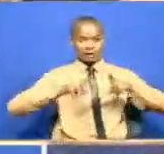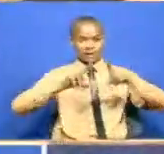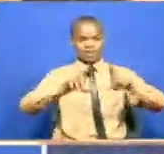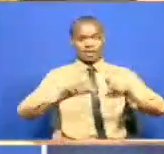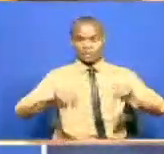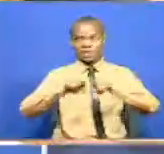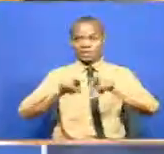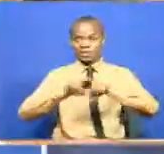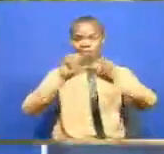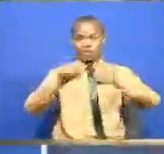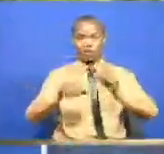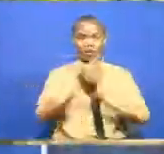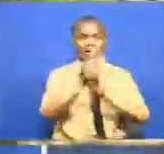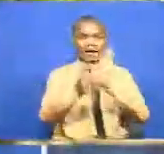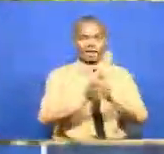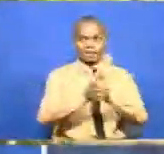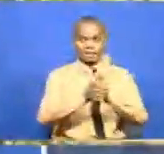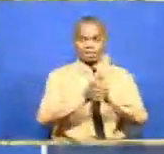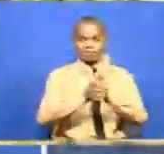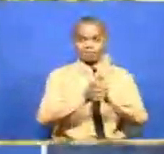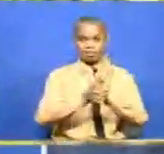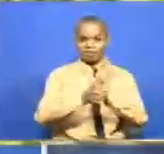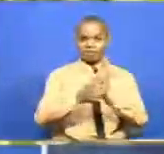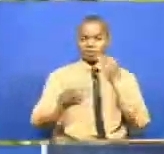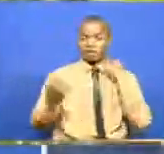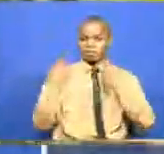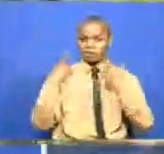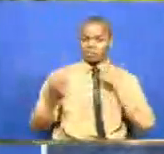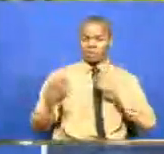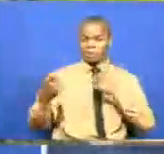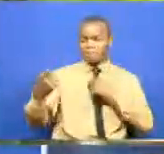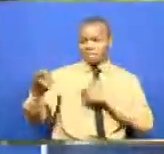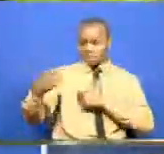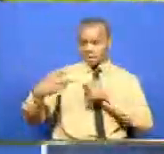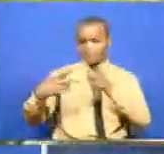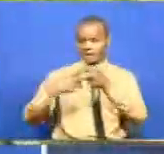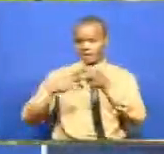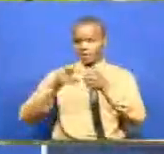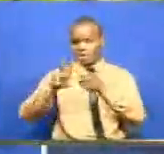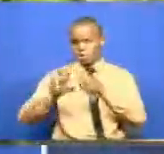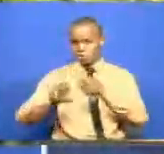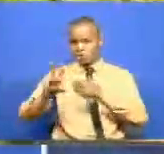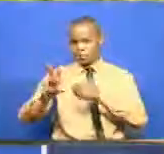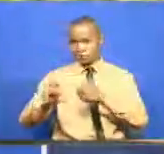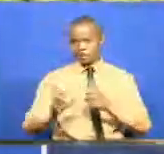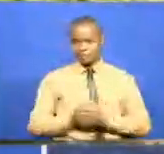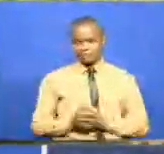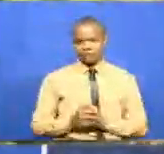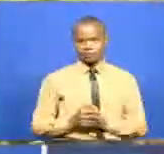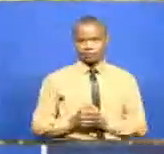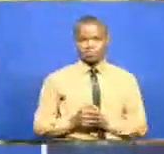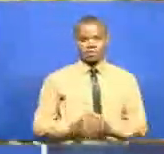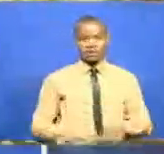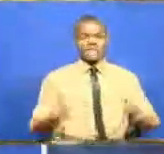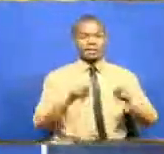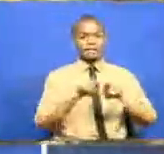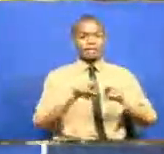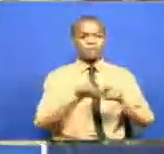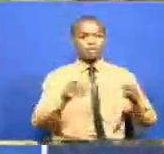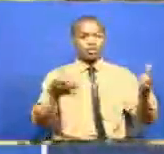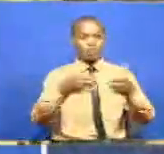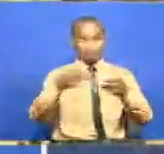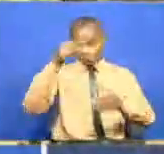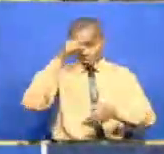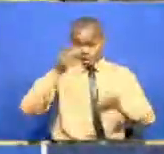na maajenti wa kahawa kuanzia tarehe mosi mwezi Julai mwaka 2020. Hata hivyo, baraza la magavana nchini